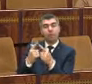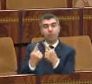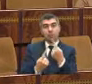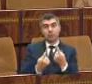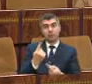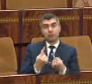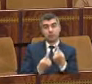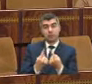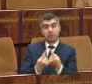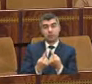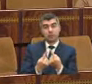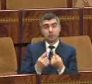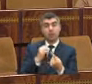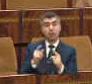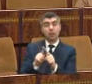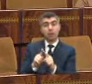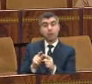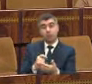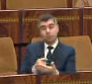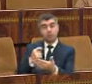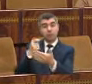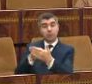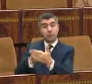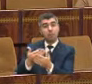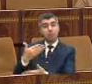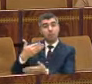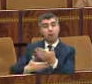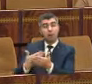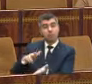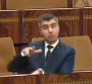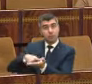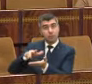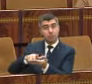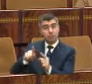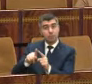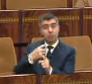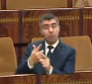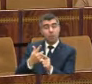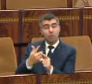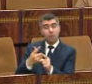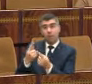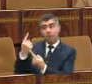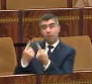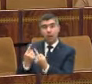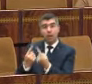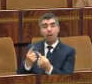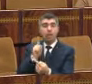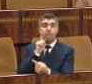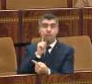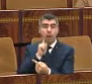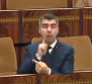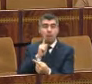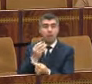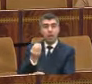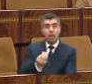متنفس للساكنه، تعطيو فيه رخصه لمقلع الرمال باش يدمر هذاك الاخر، ويبقاو النساء والاطفال ما يلقاوش واحد المرقع